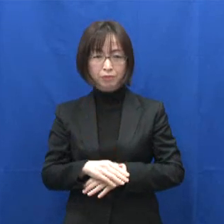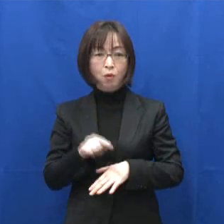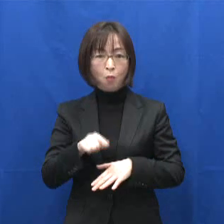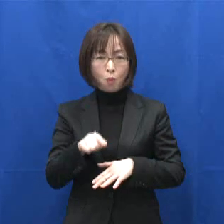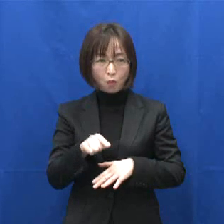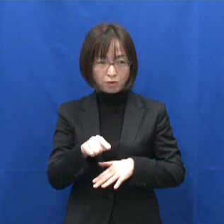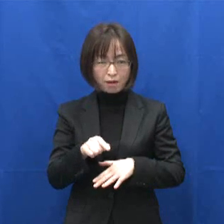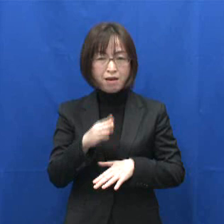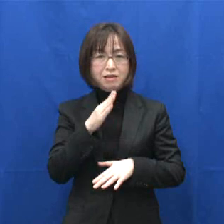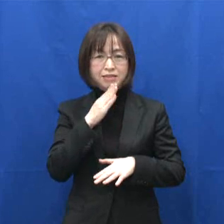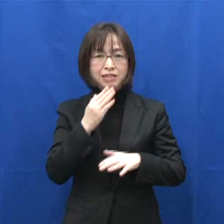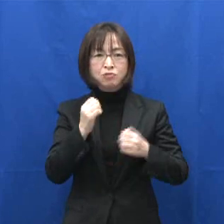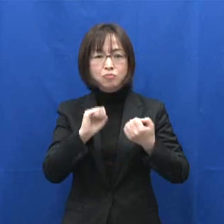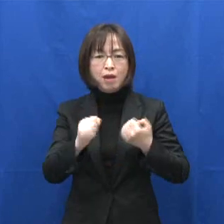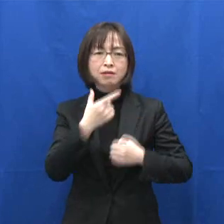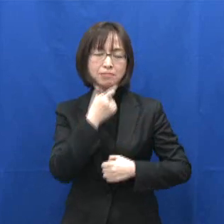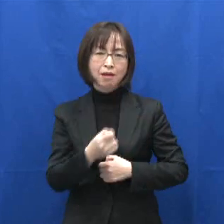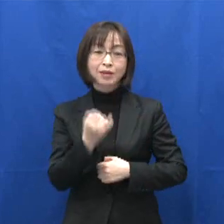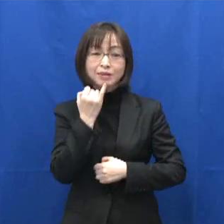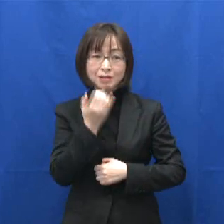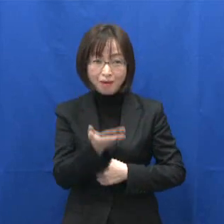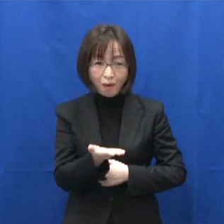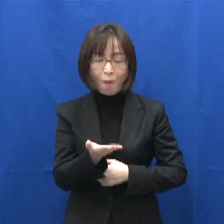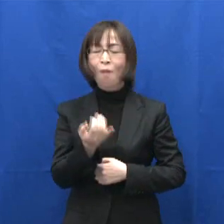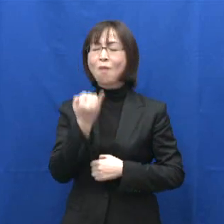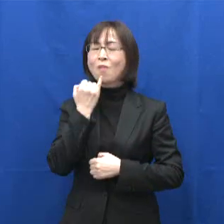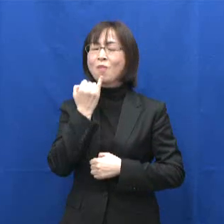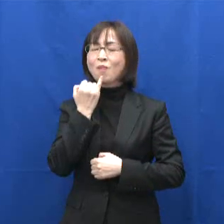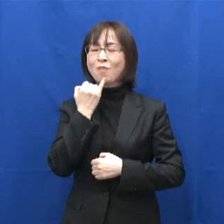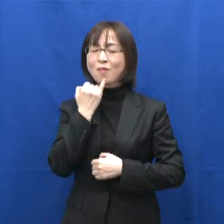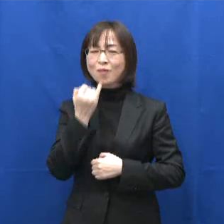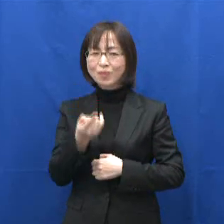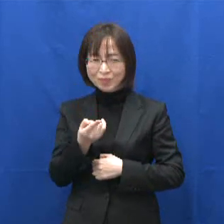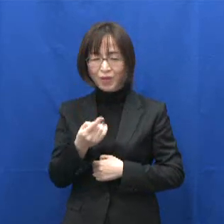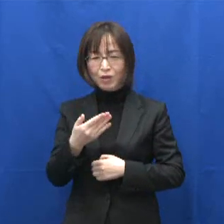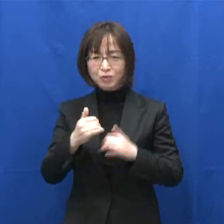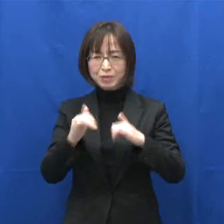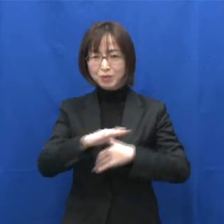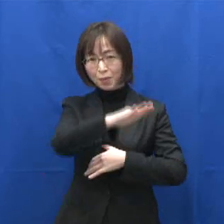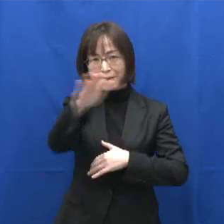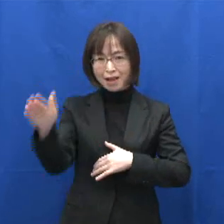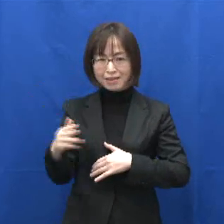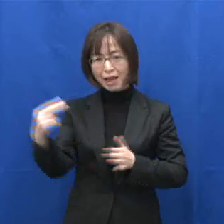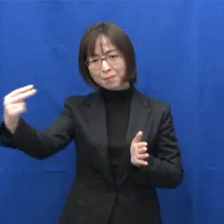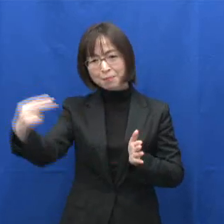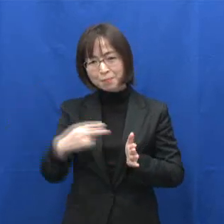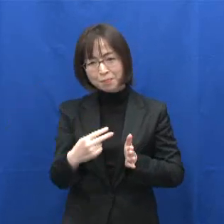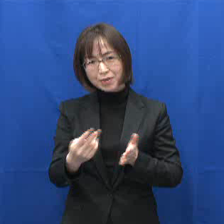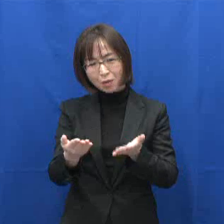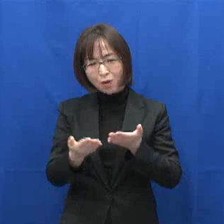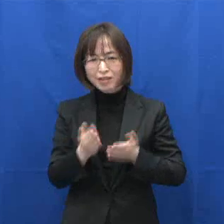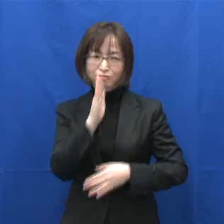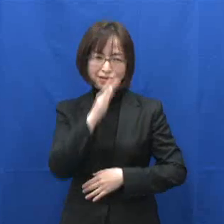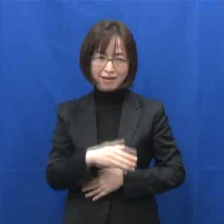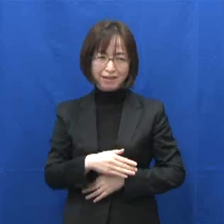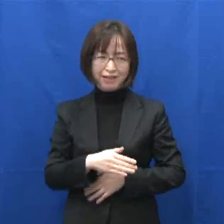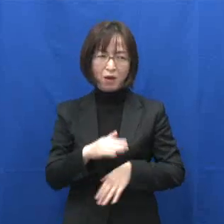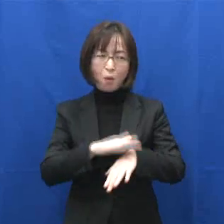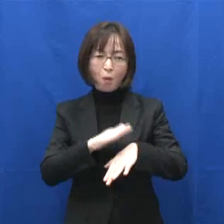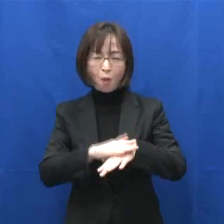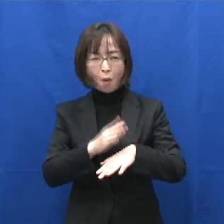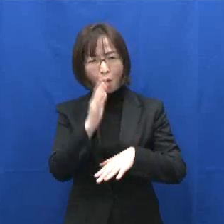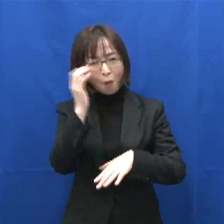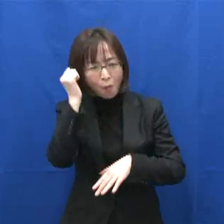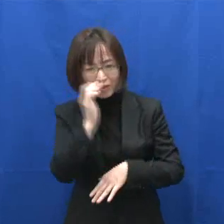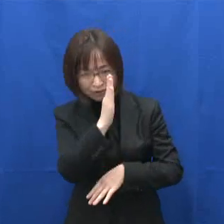タジオで実演したいと思うんですが、よろしいでしょうか。 結構です。ぜひ市民の皆さんにね、はい、見せてあげてください。 はい、区長もぜひね、やり方を覚えていてい